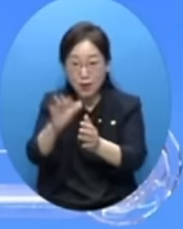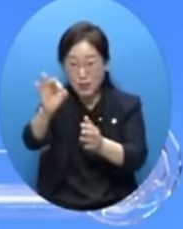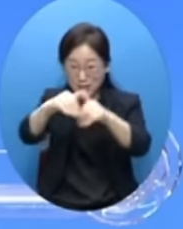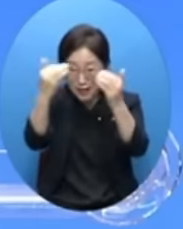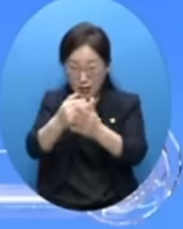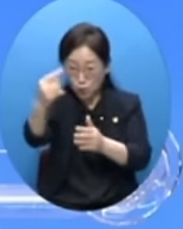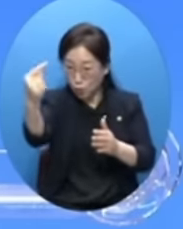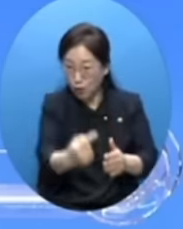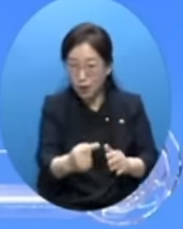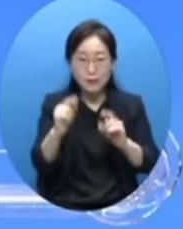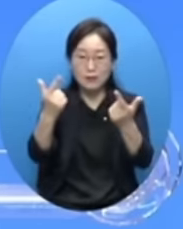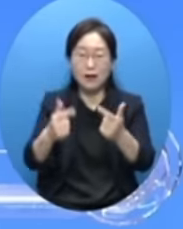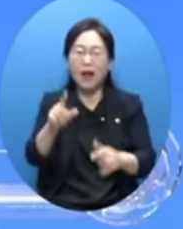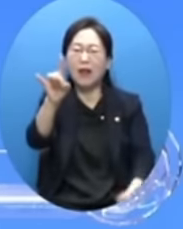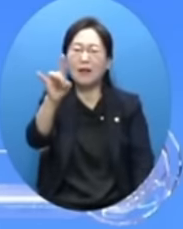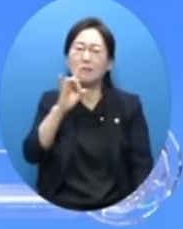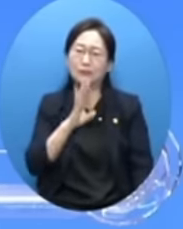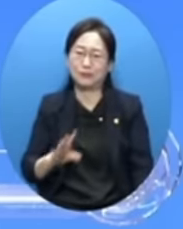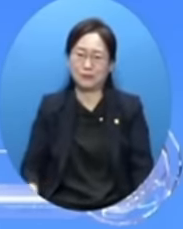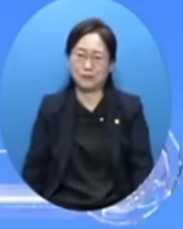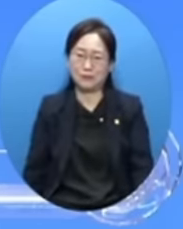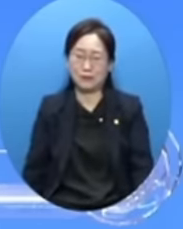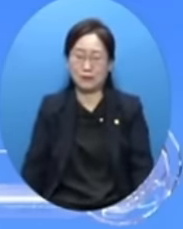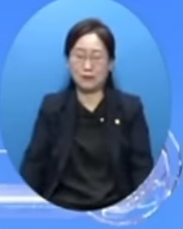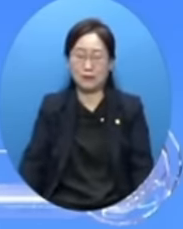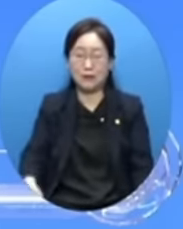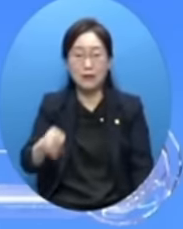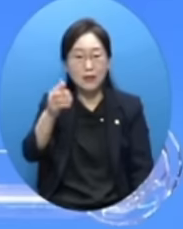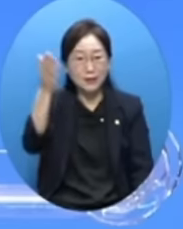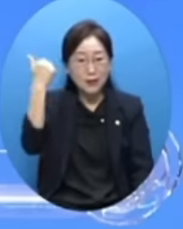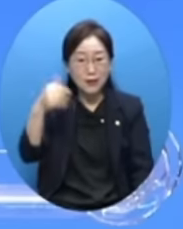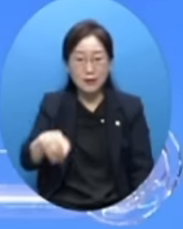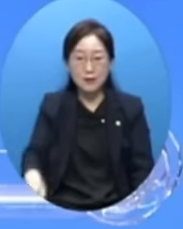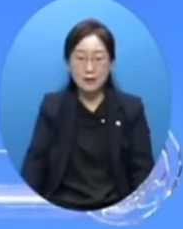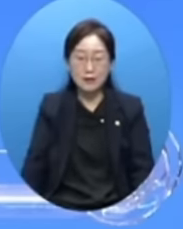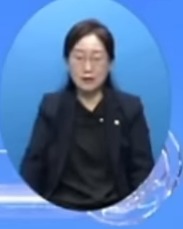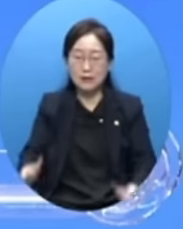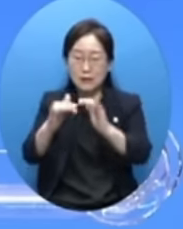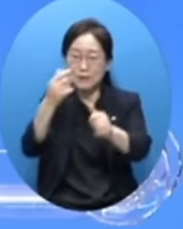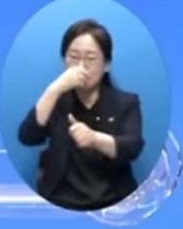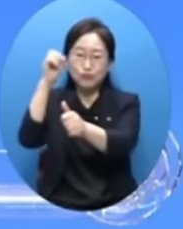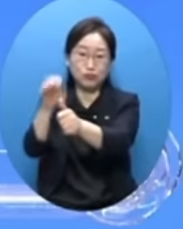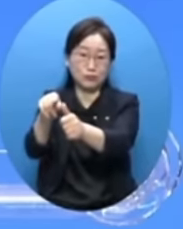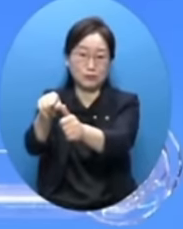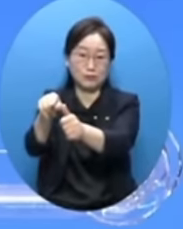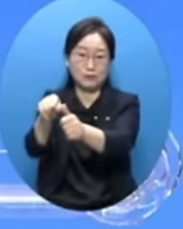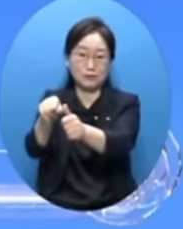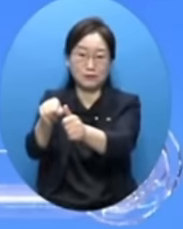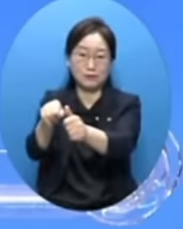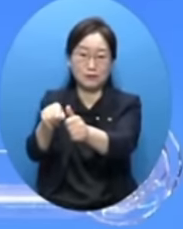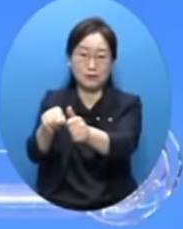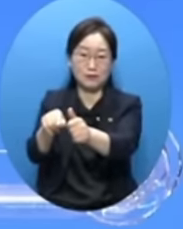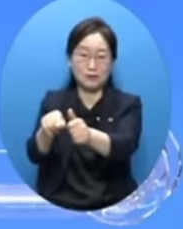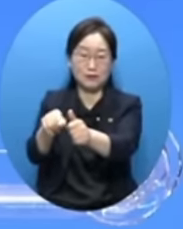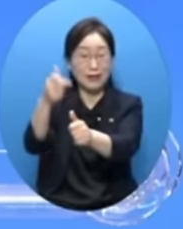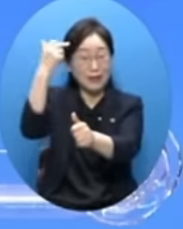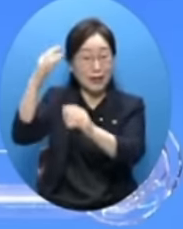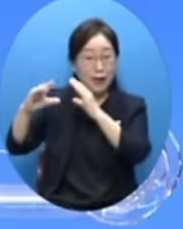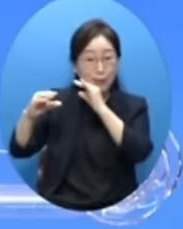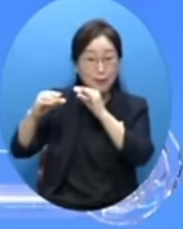한 명만 와서 감사를 했습니다. 그것도 그 당시 사람들이 무시하고 우리 옛날